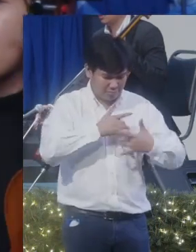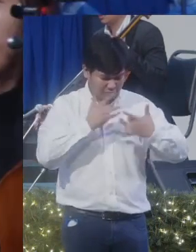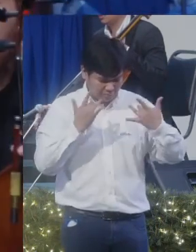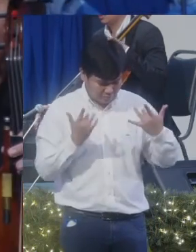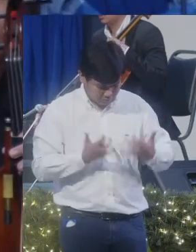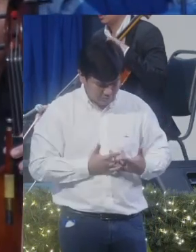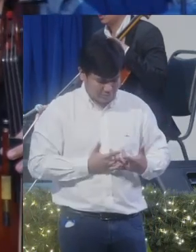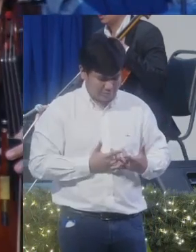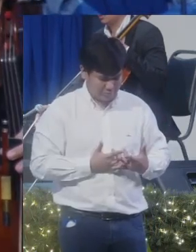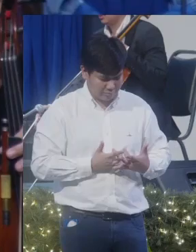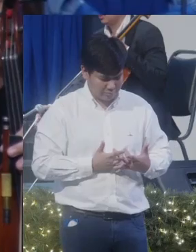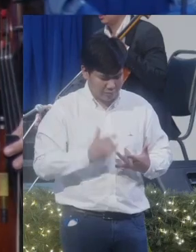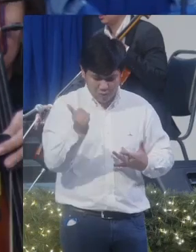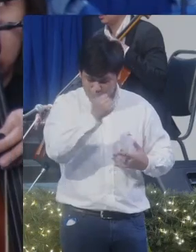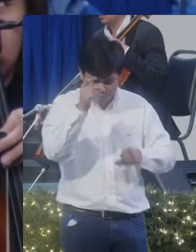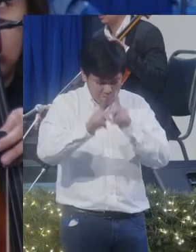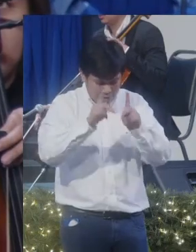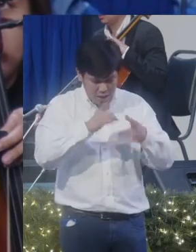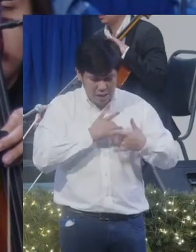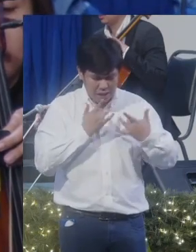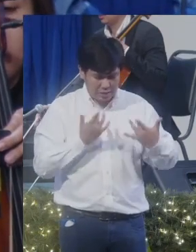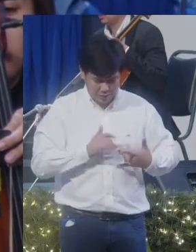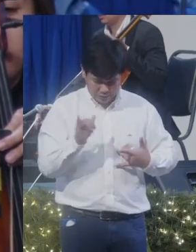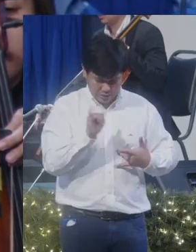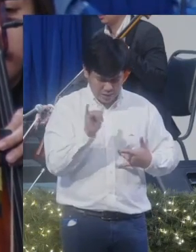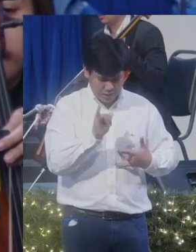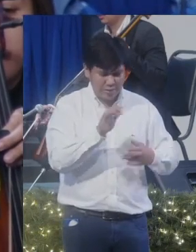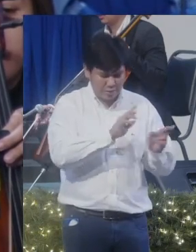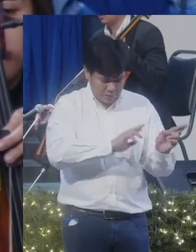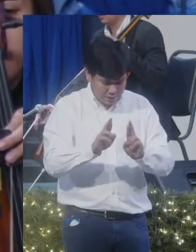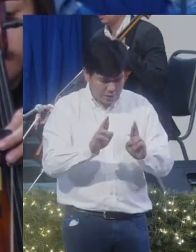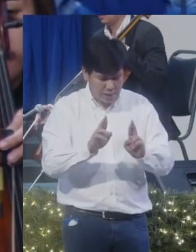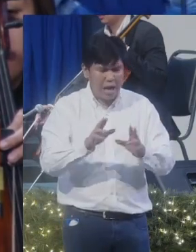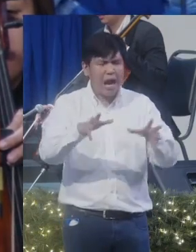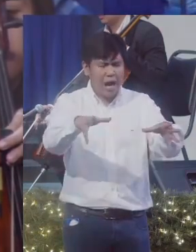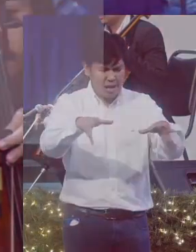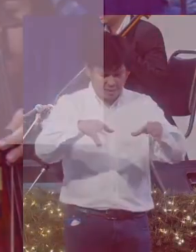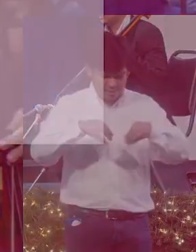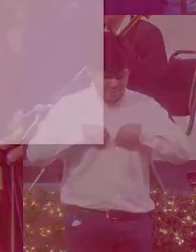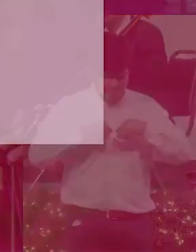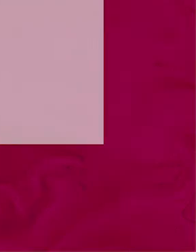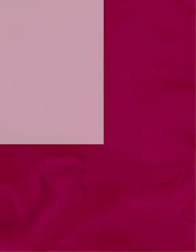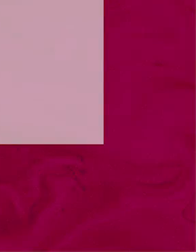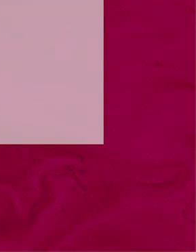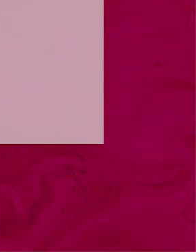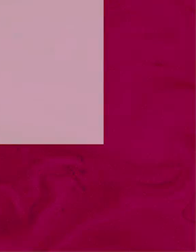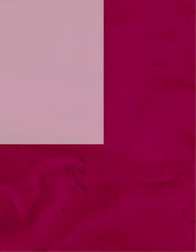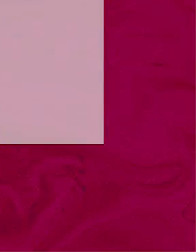isipan upang sila ay lumapit sa inyo.